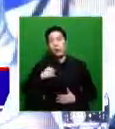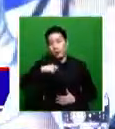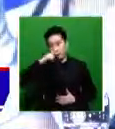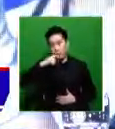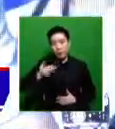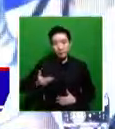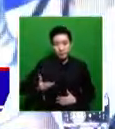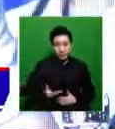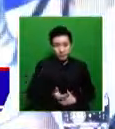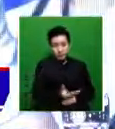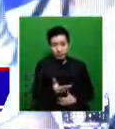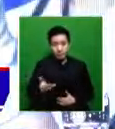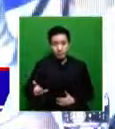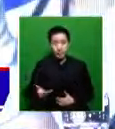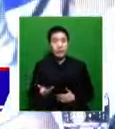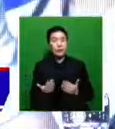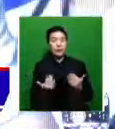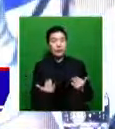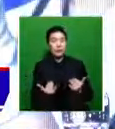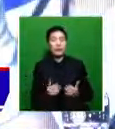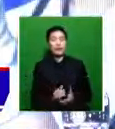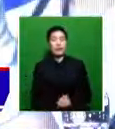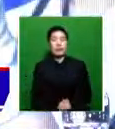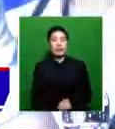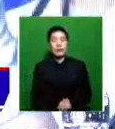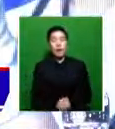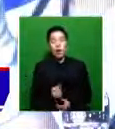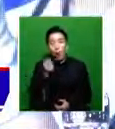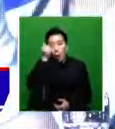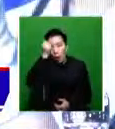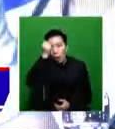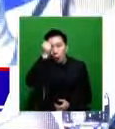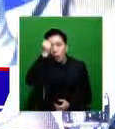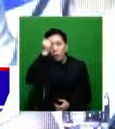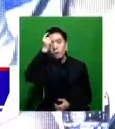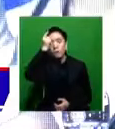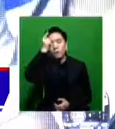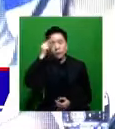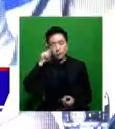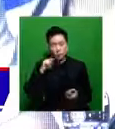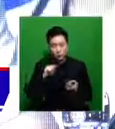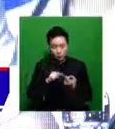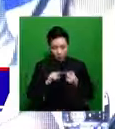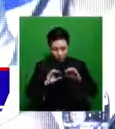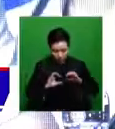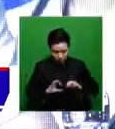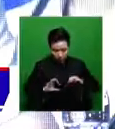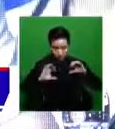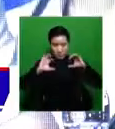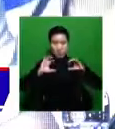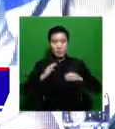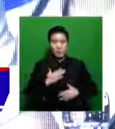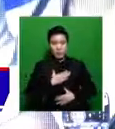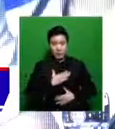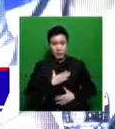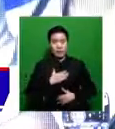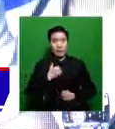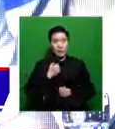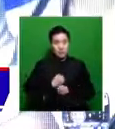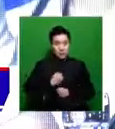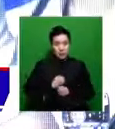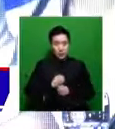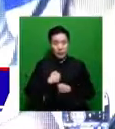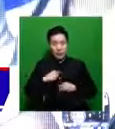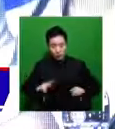ท่านที่มีความเข้าใจต่อความตั้งใจของรัฐบาลของกระทรวงสาธารณสุขนะ